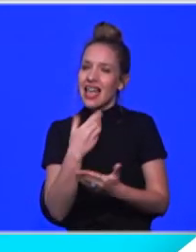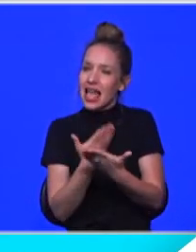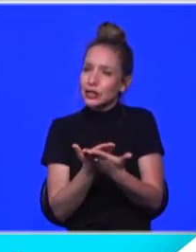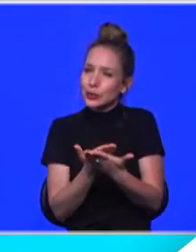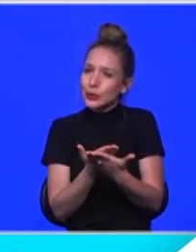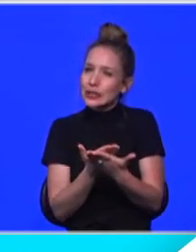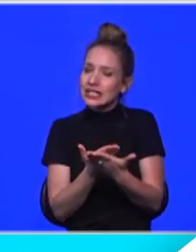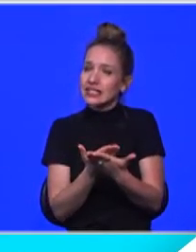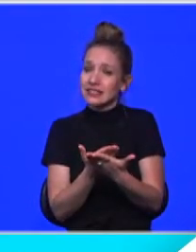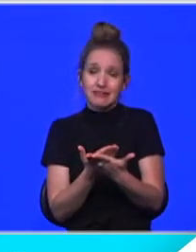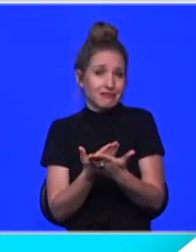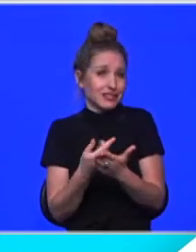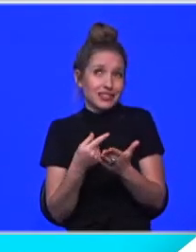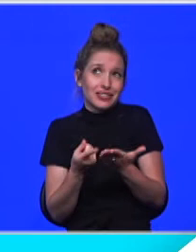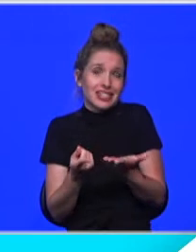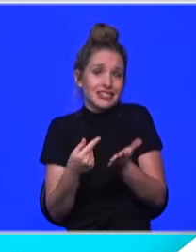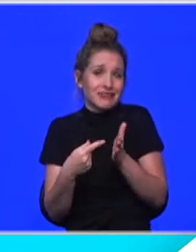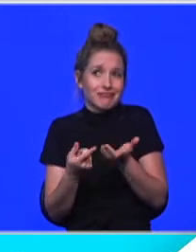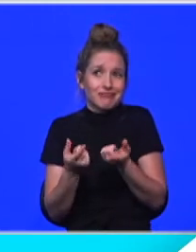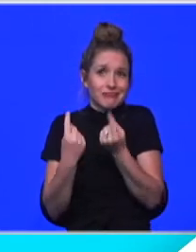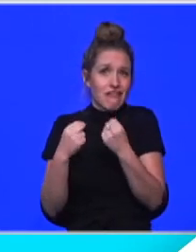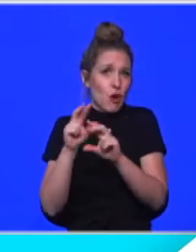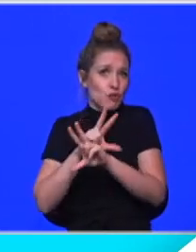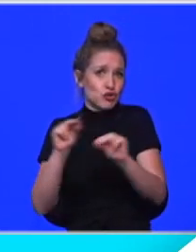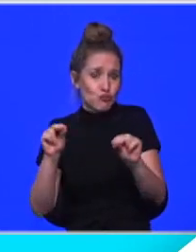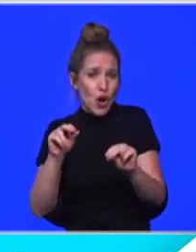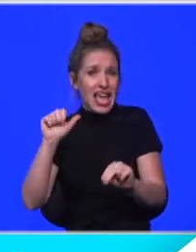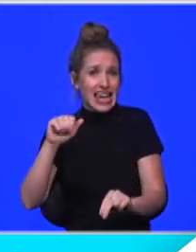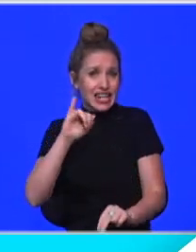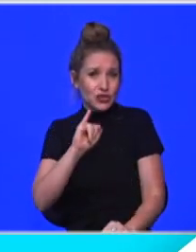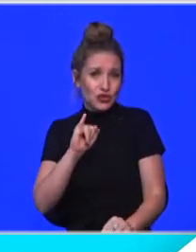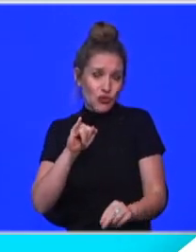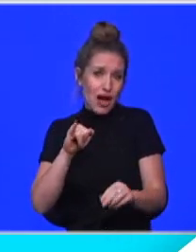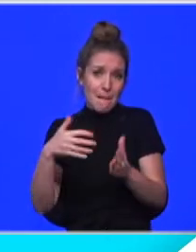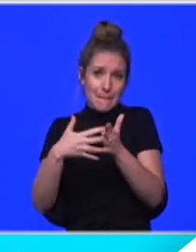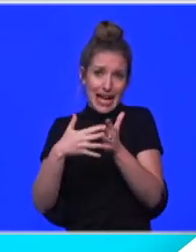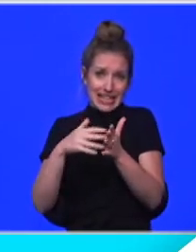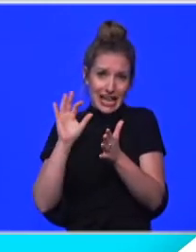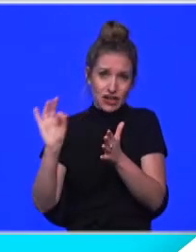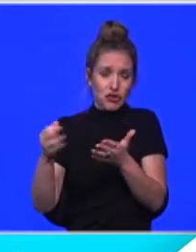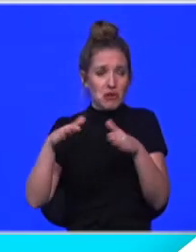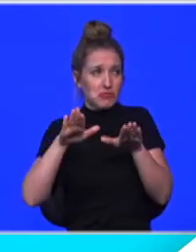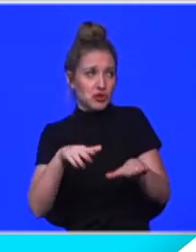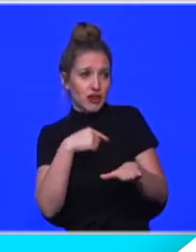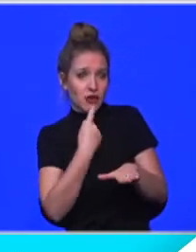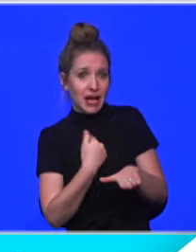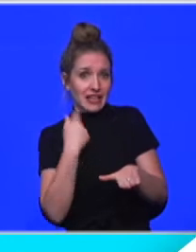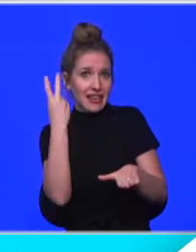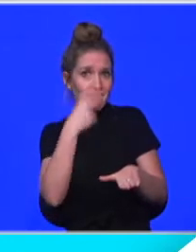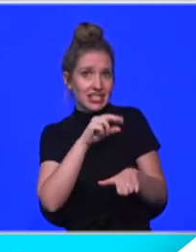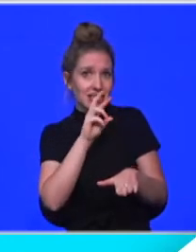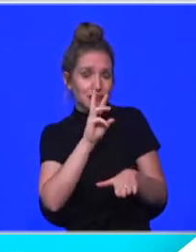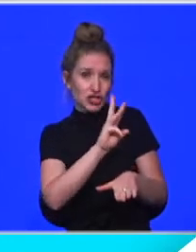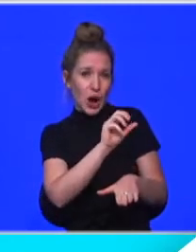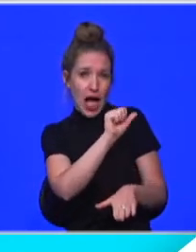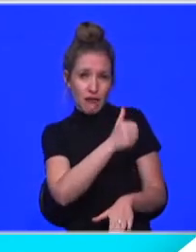שהיא מפי שמועה. כלומר, אילן ישועה יושב שם בחקירה הראשית שלו ואומר, אני הבנתי משאול אלוביץ', הוא אמר